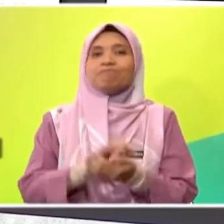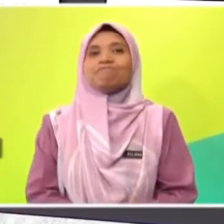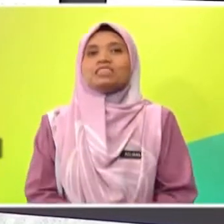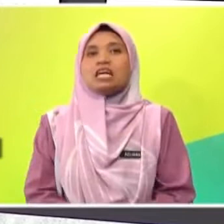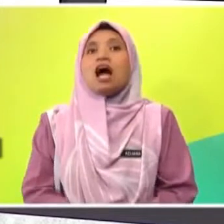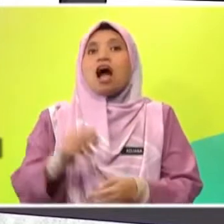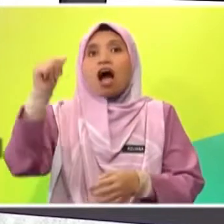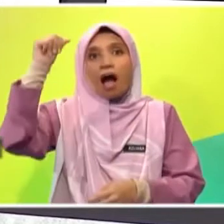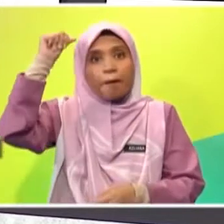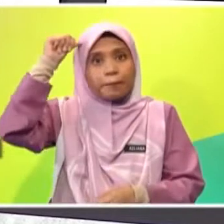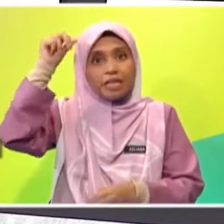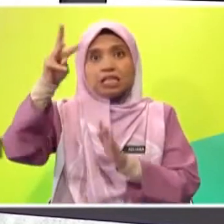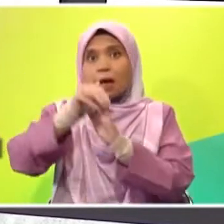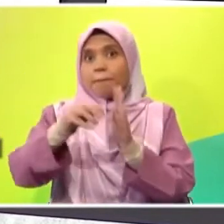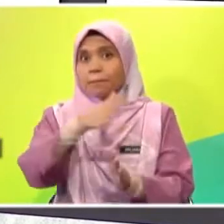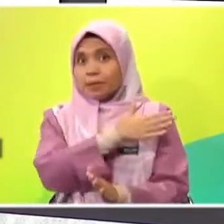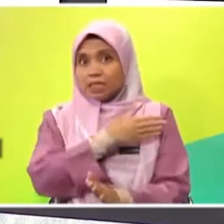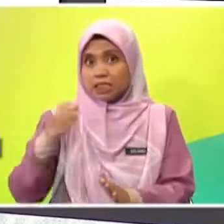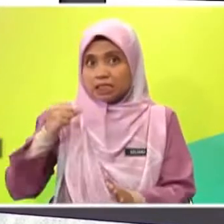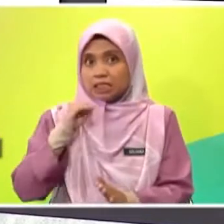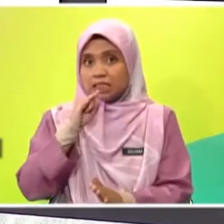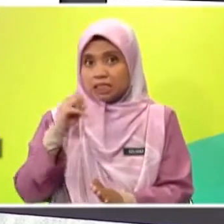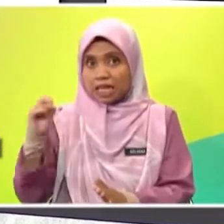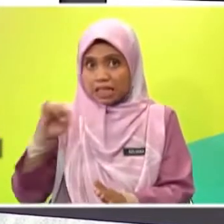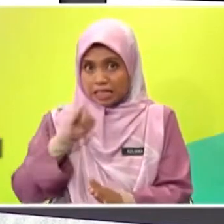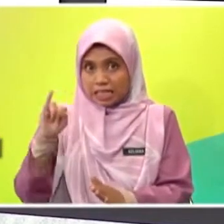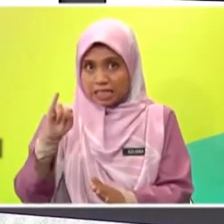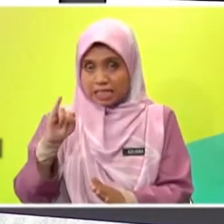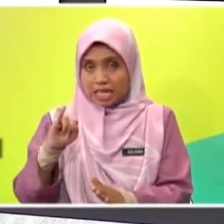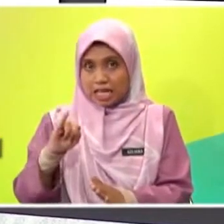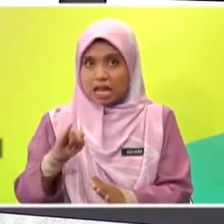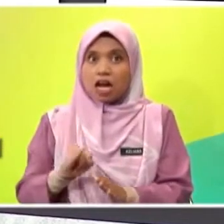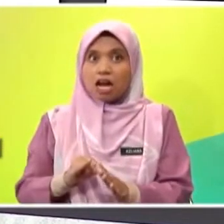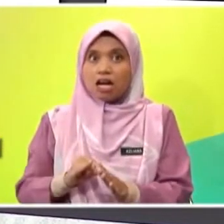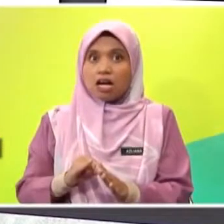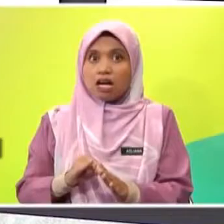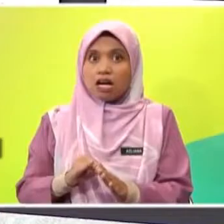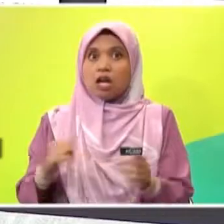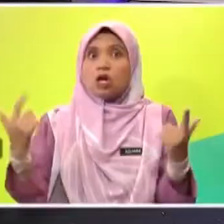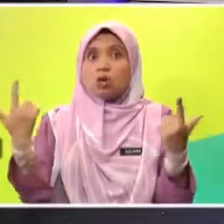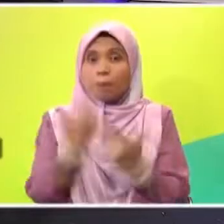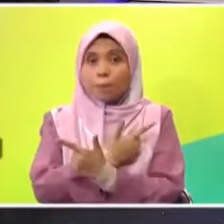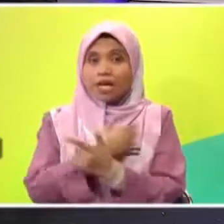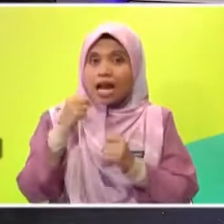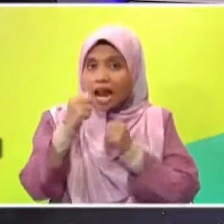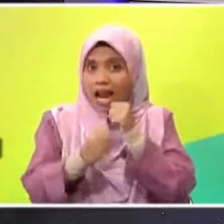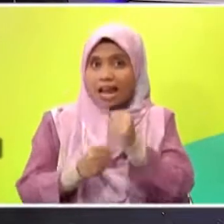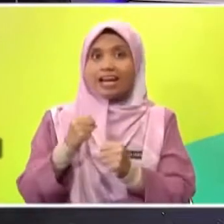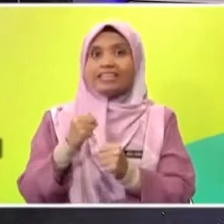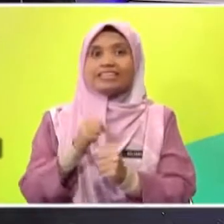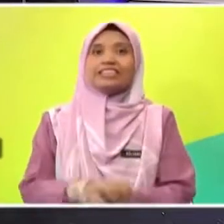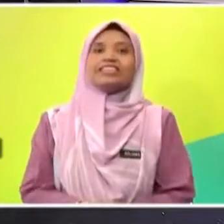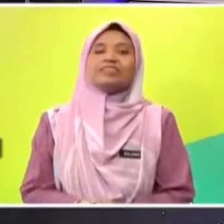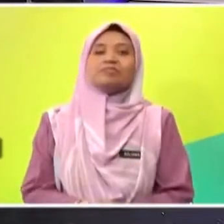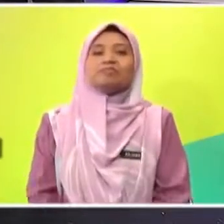Amin menyertai acara lumba lari oke bagus tanya Karena dan